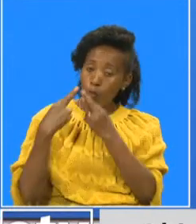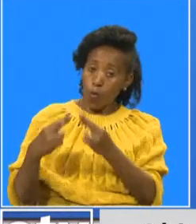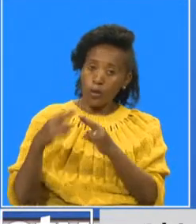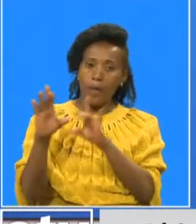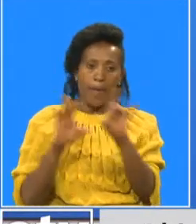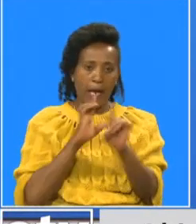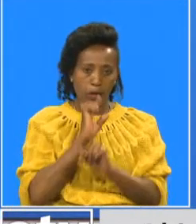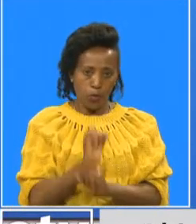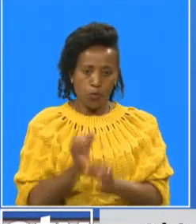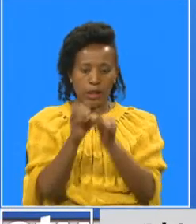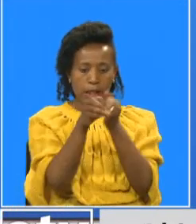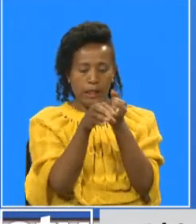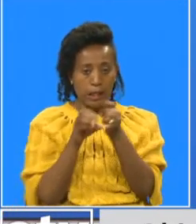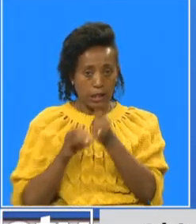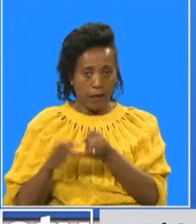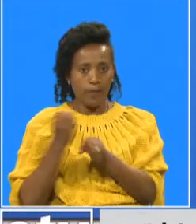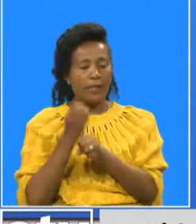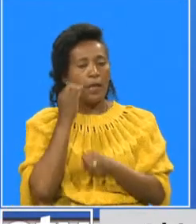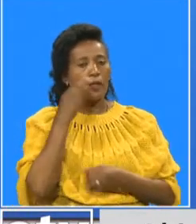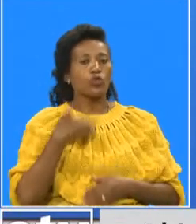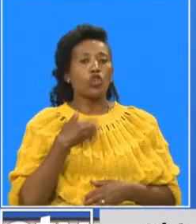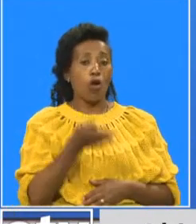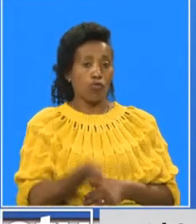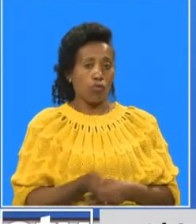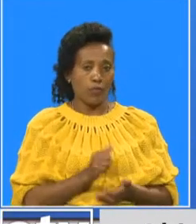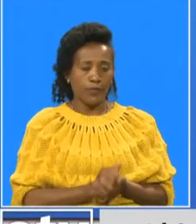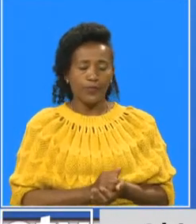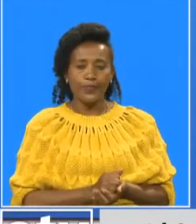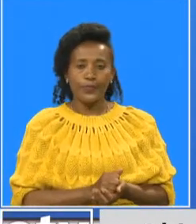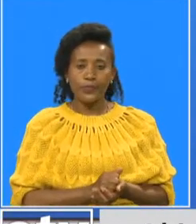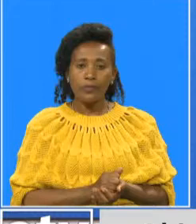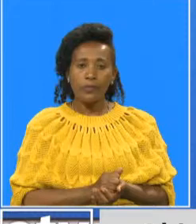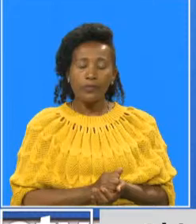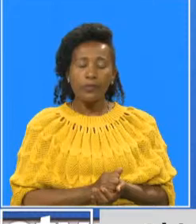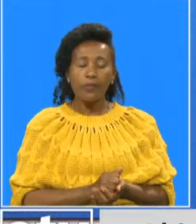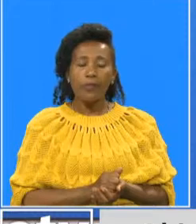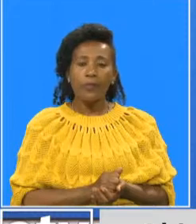የሚያደርጉ ቅርንጫፍ መስሪያ ቤቶች አሉን።